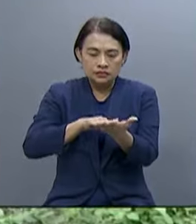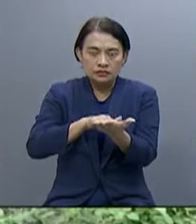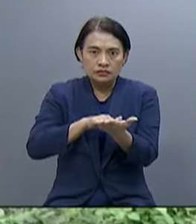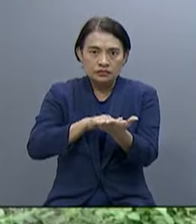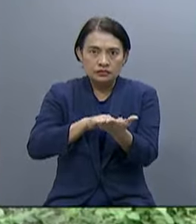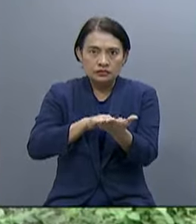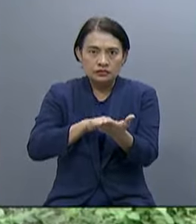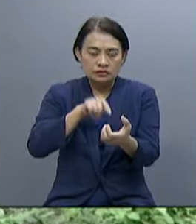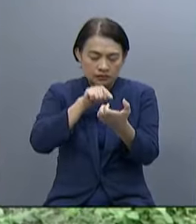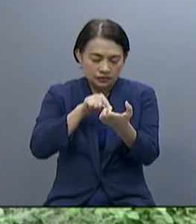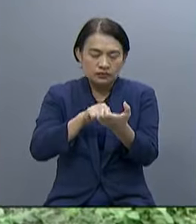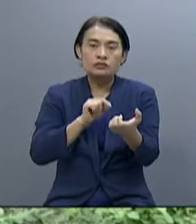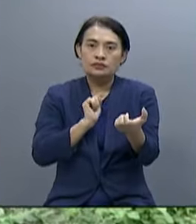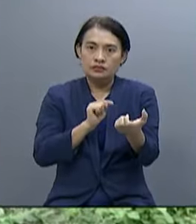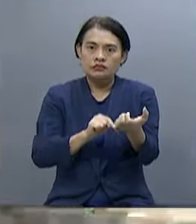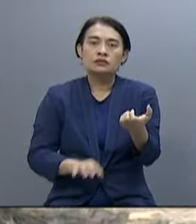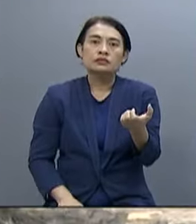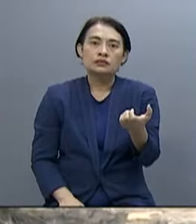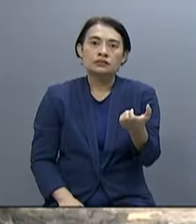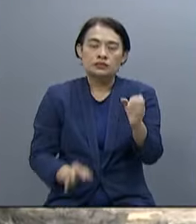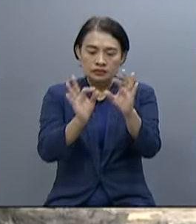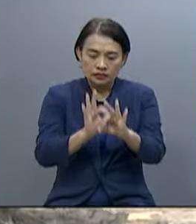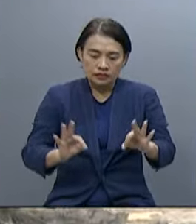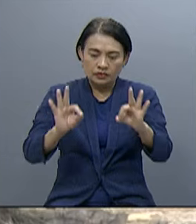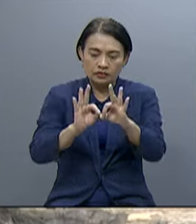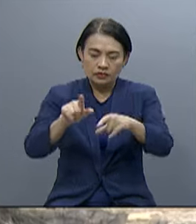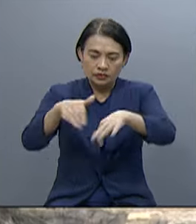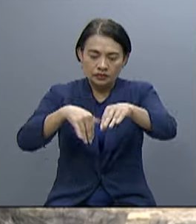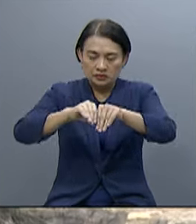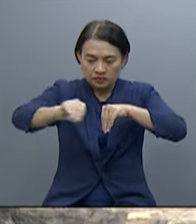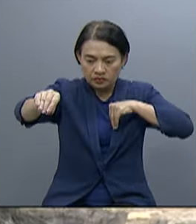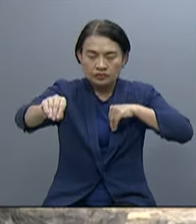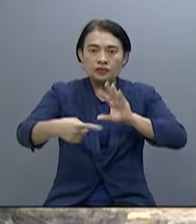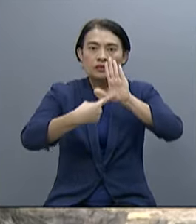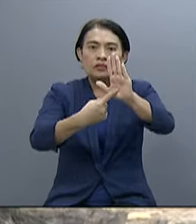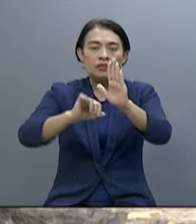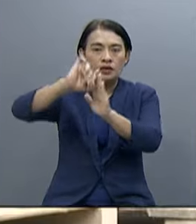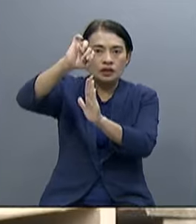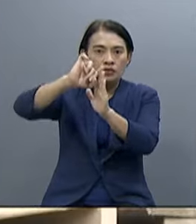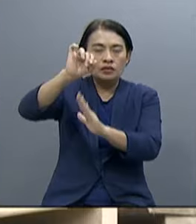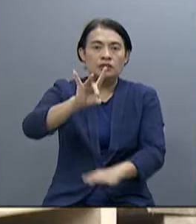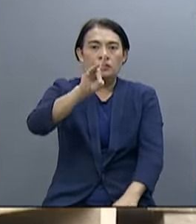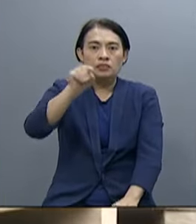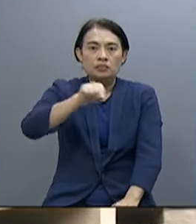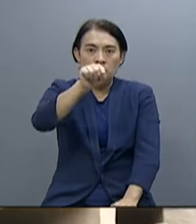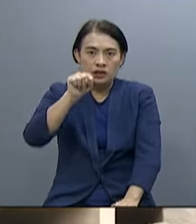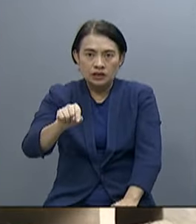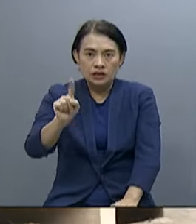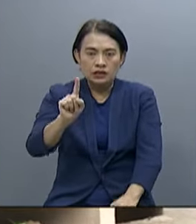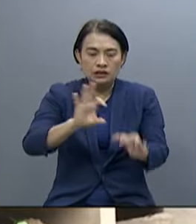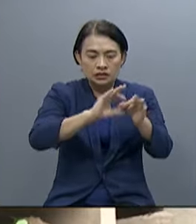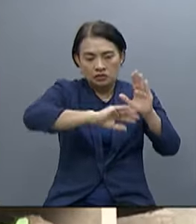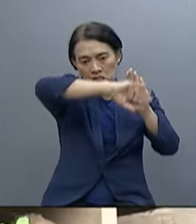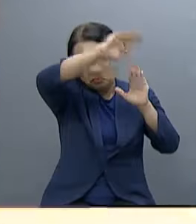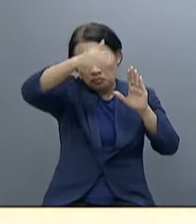านสมาร์ทโฟนเนี่ยยังเป็นเรื่องสำคัญในพื้นที่ห่างไกลอย่างเชียงใหม่เนี่ยกว่า80%เป็นพื้นที่ภูเขาสูง